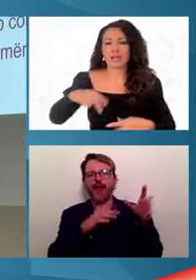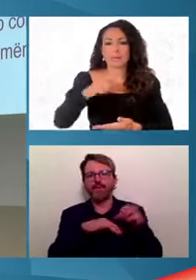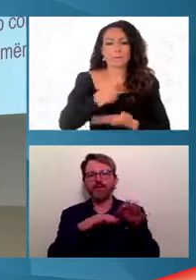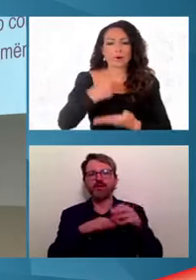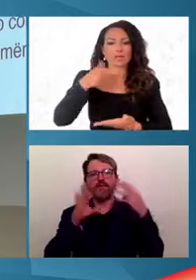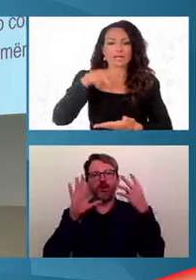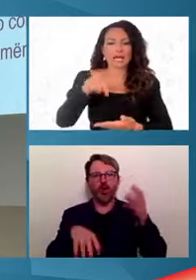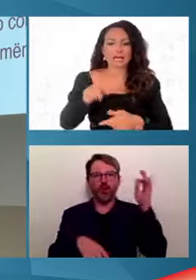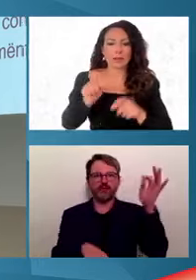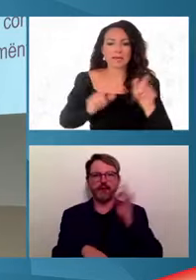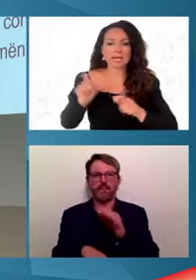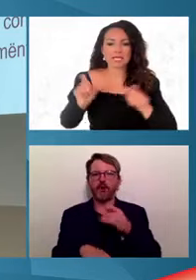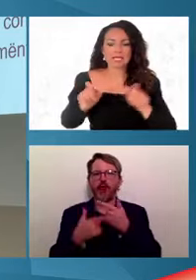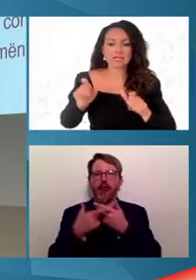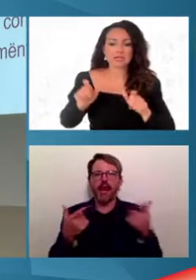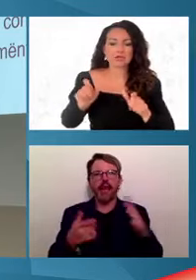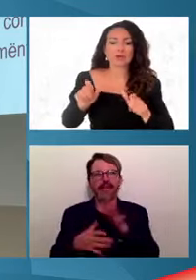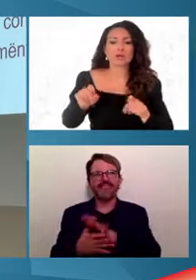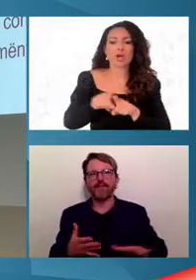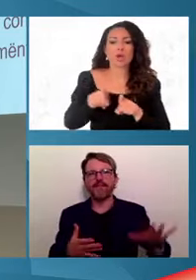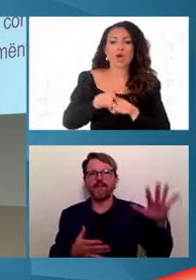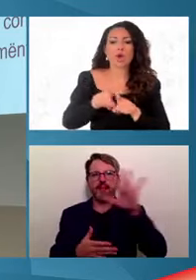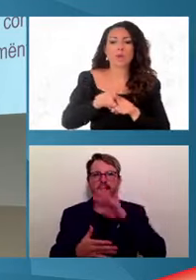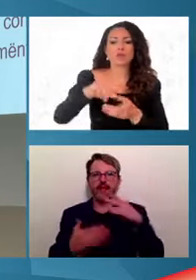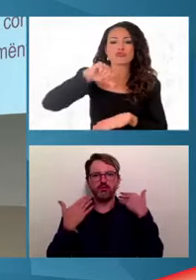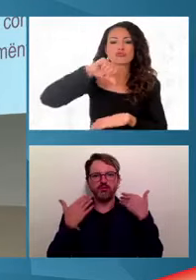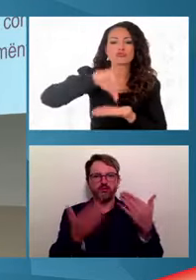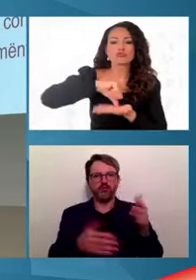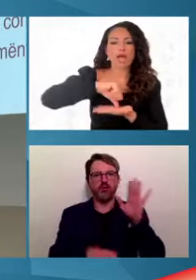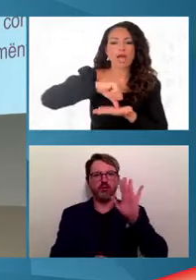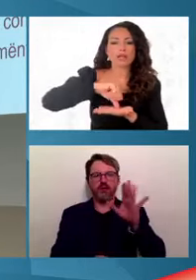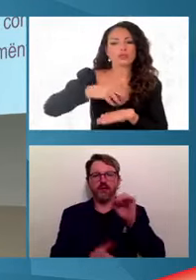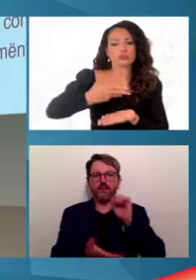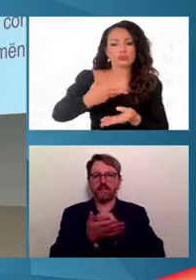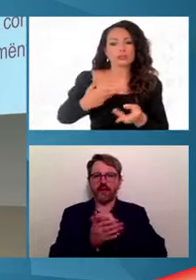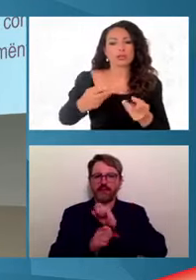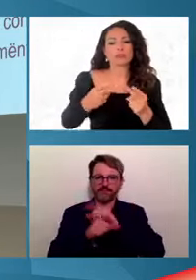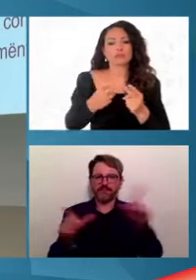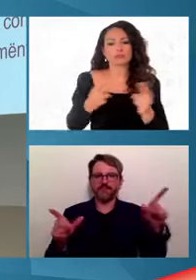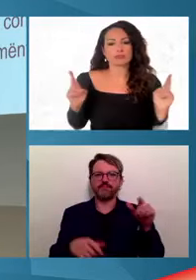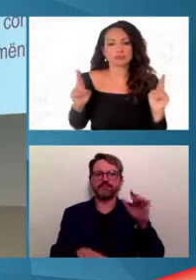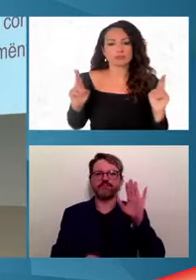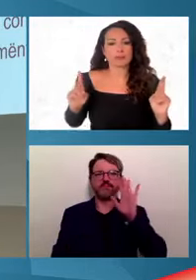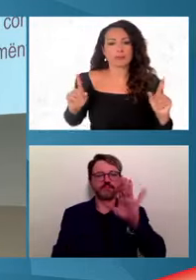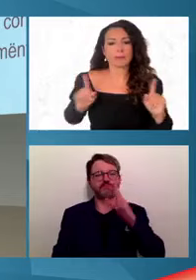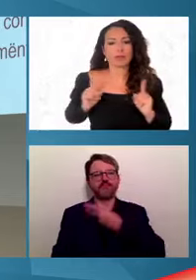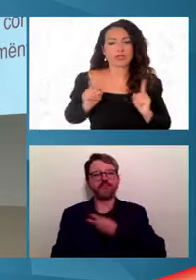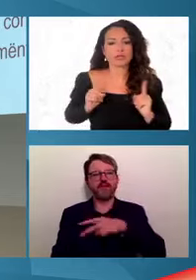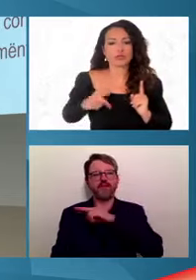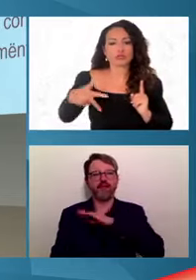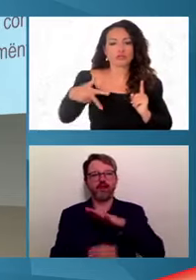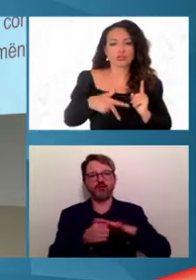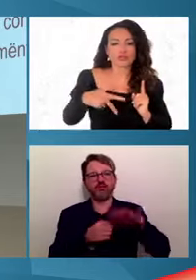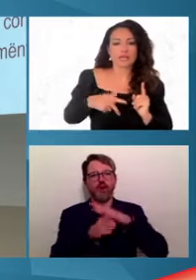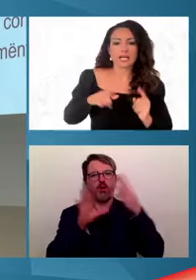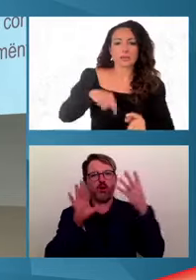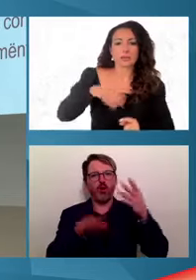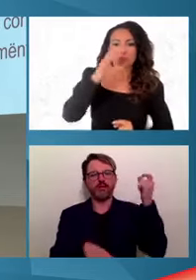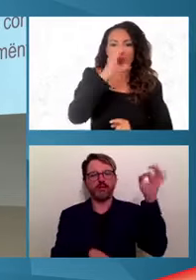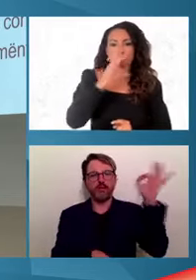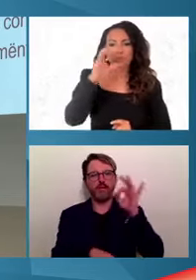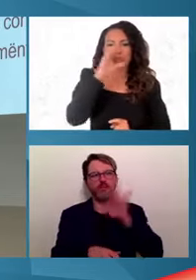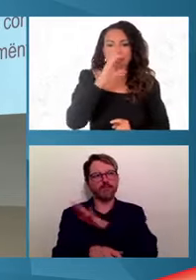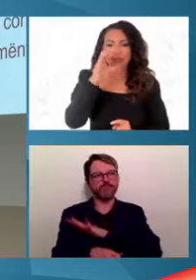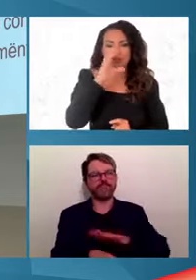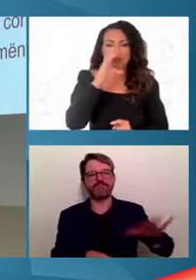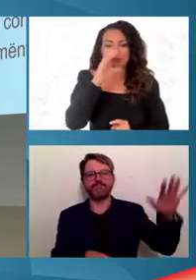90% der Landesfläche, so stand es jedenfalls in unserer Presseaussendung, in ihrer Zuständigkeit und auch durchaus, wir